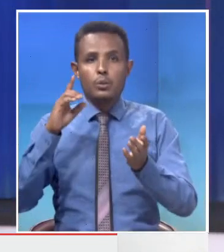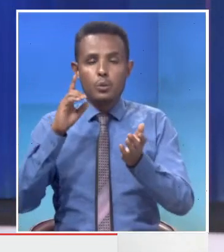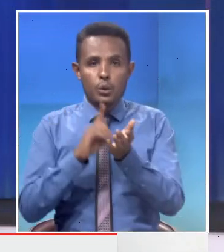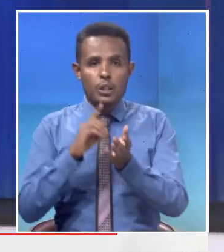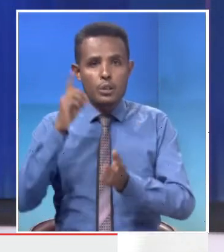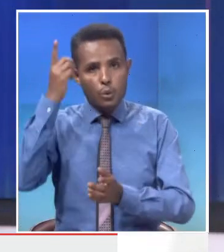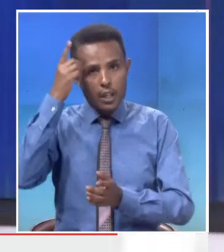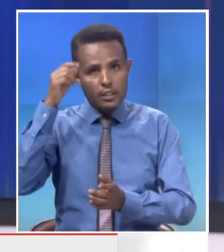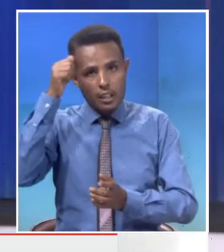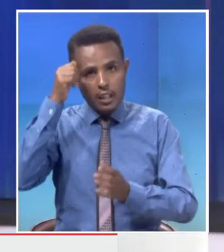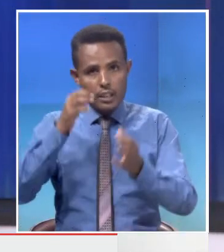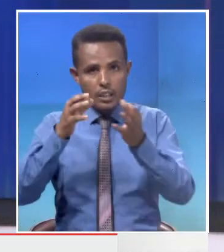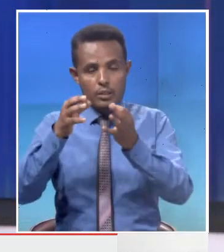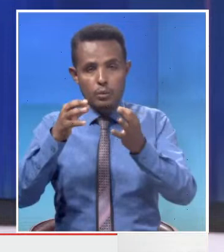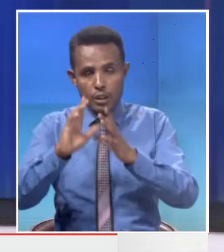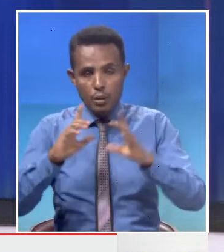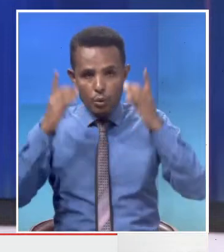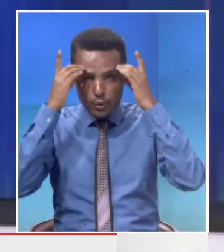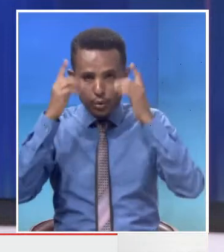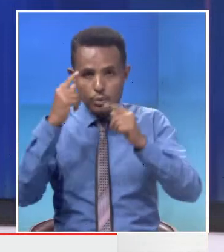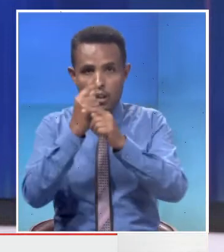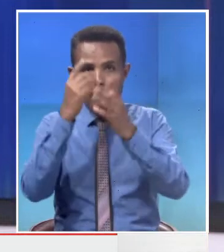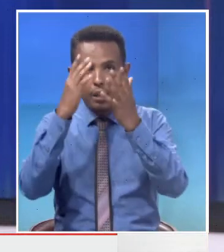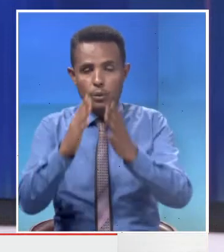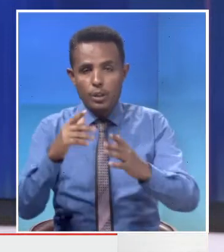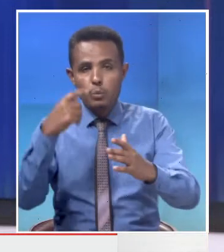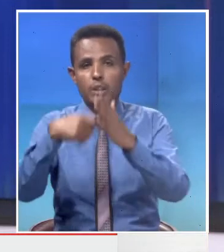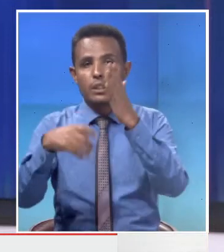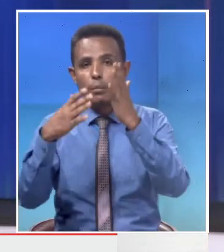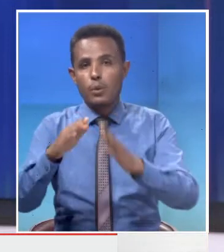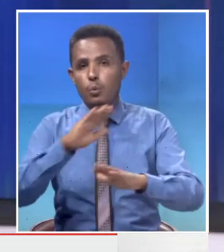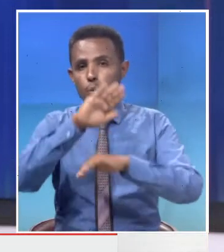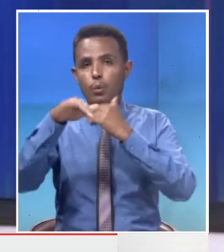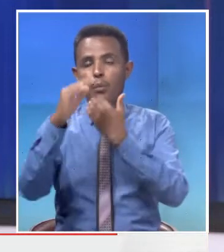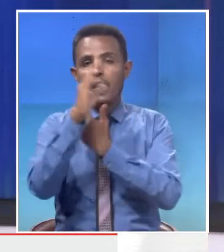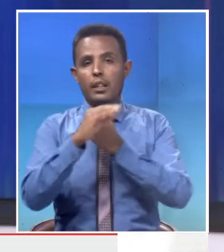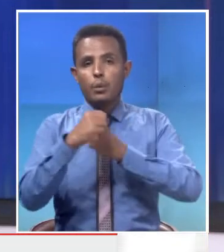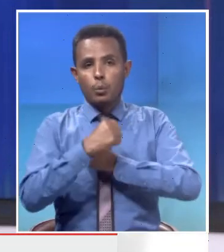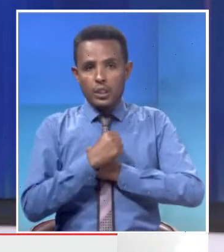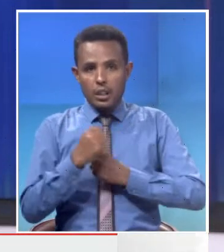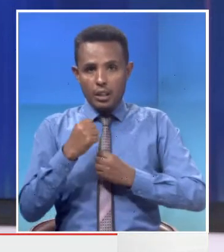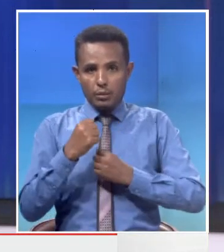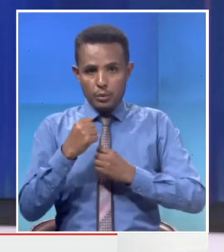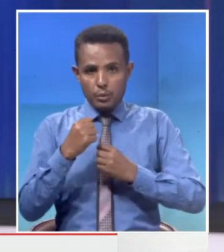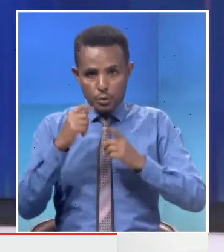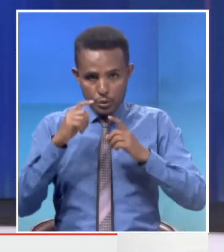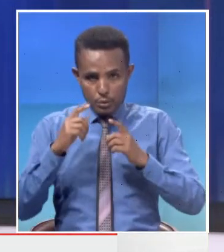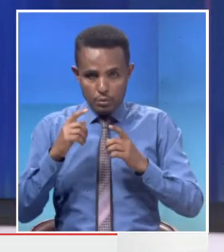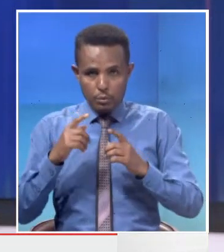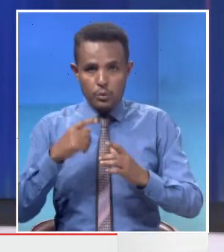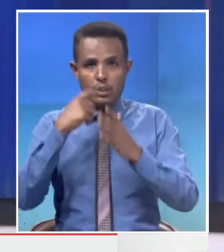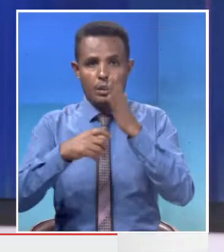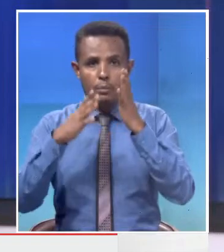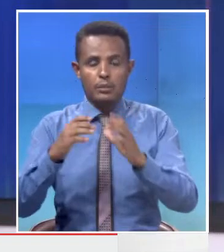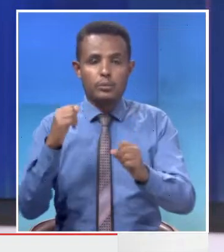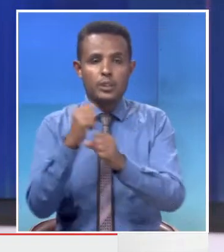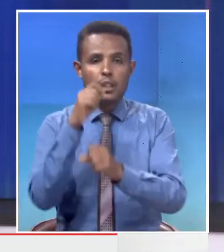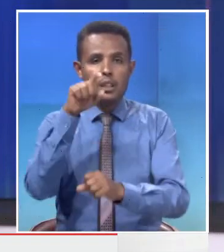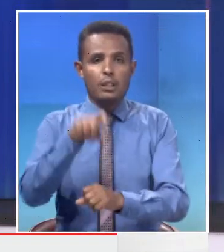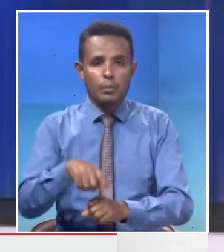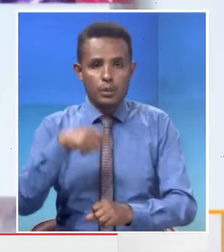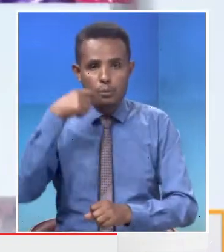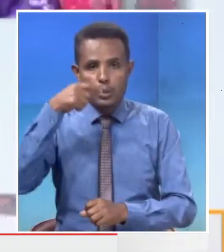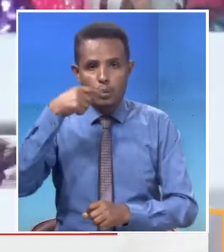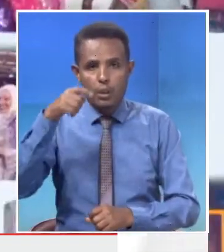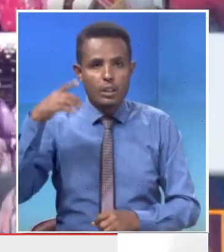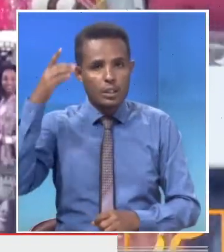ገልጸዋል። ለኮሚሽኑ ተግባራዊነትና ውጤታማነት ሁሉም ሀገር ወዳድ ኢትዮጵያውያን የበኩላቸው ሊወጡ ይገባል ብለዋል። ካሳው መንጌ ዝርዝር አለው።